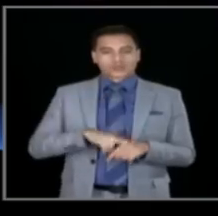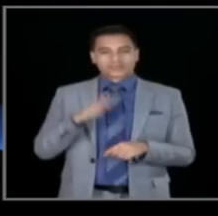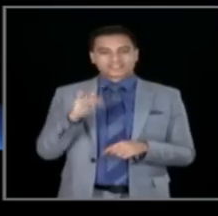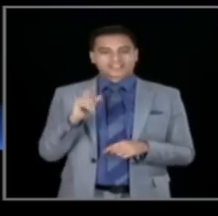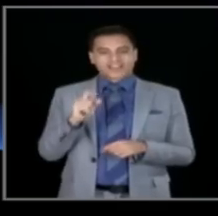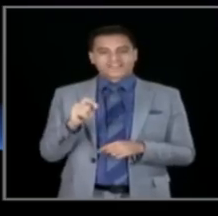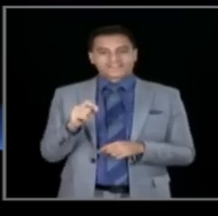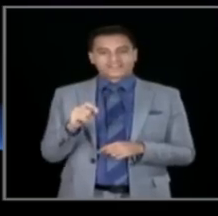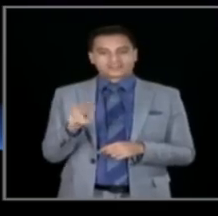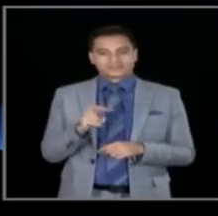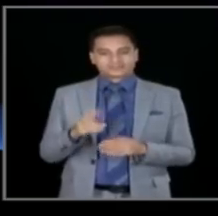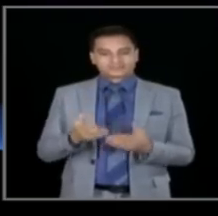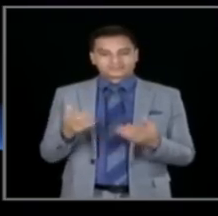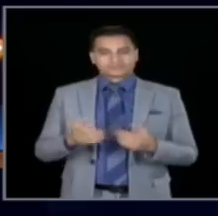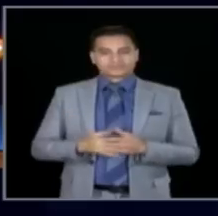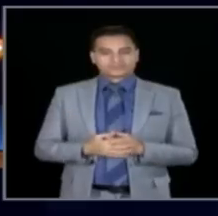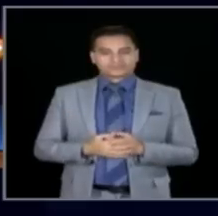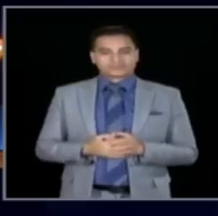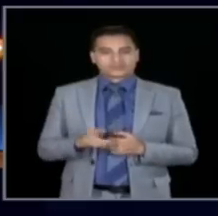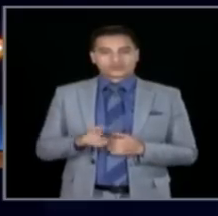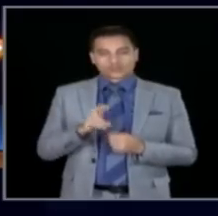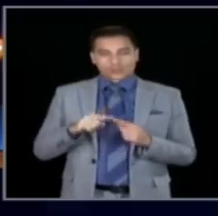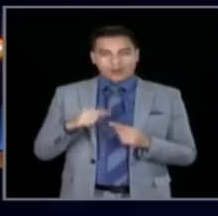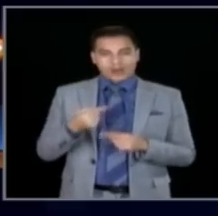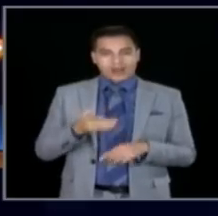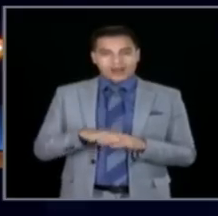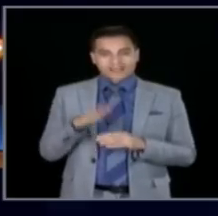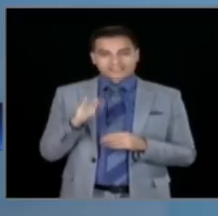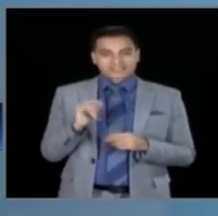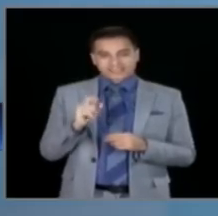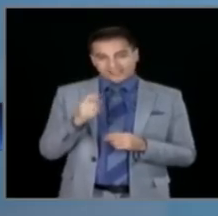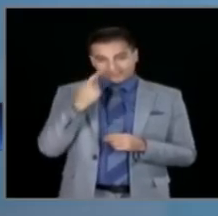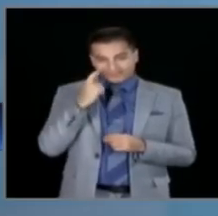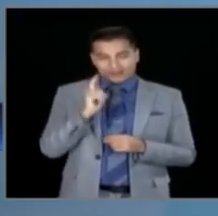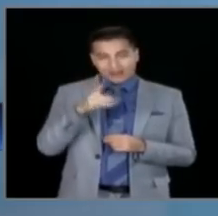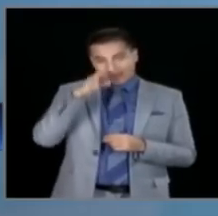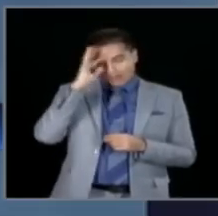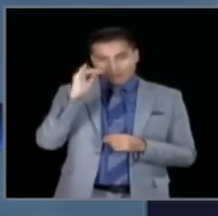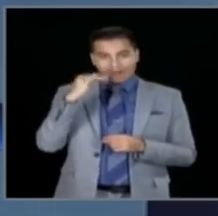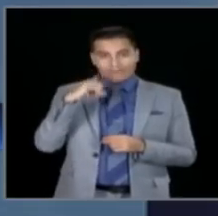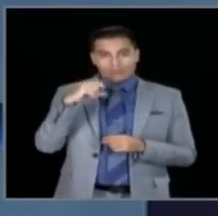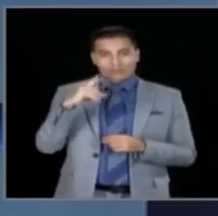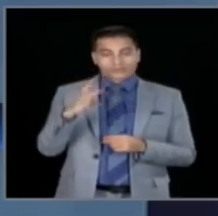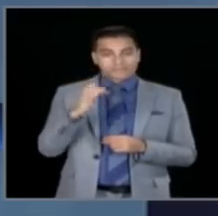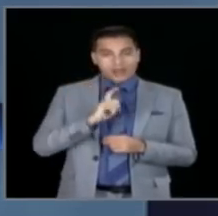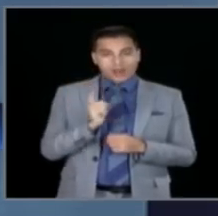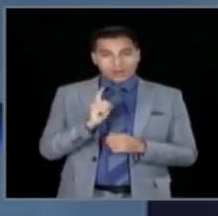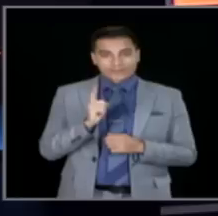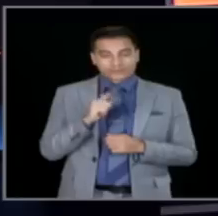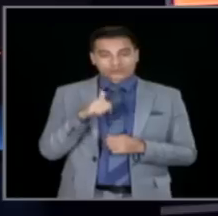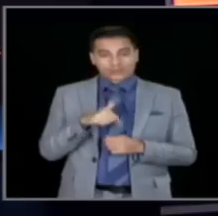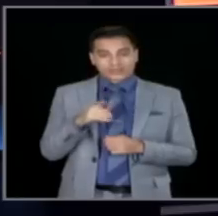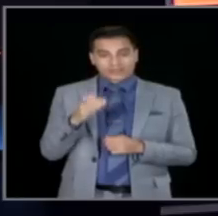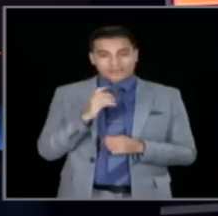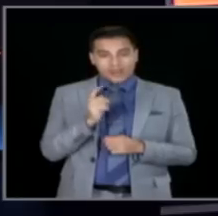وسيف، سيف ومحمود. السؤال اللي جاي يا سيف، لو محمود ما جاوبش وانت